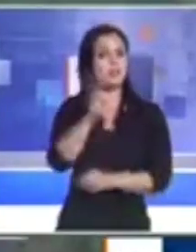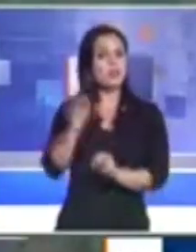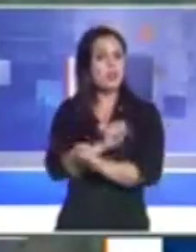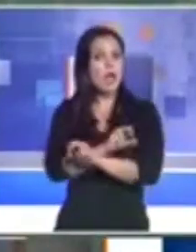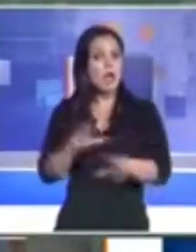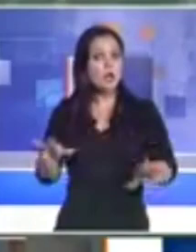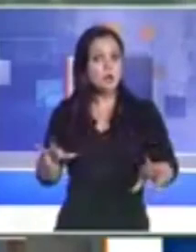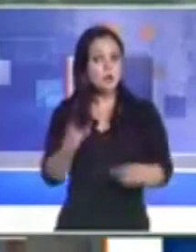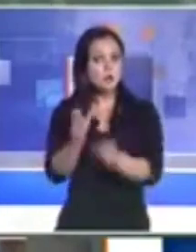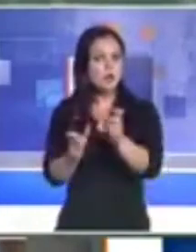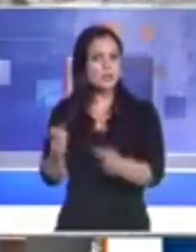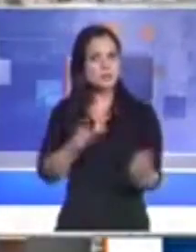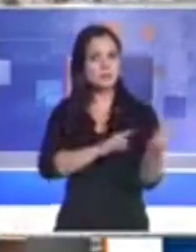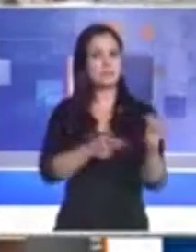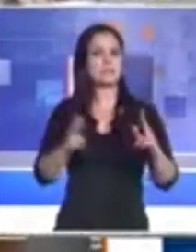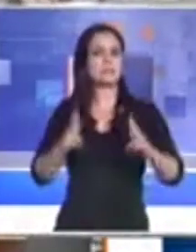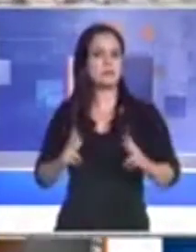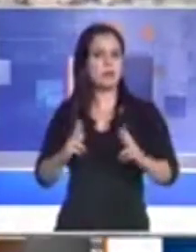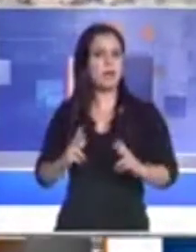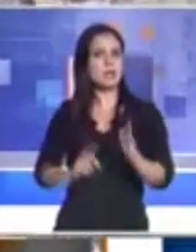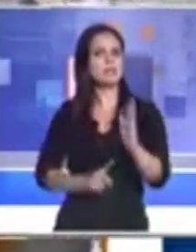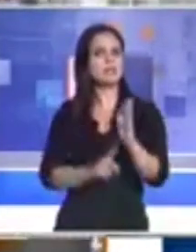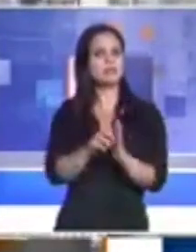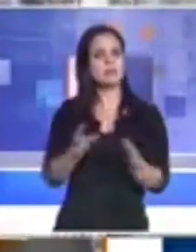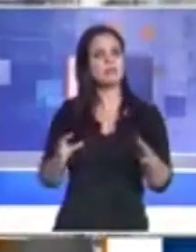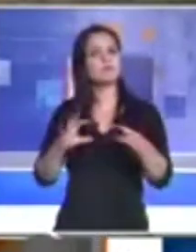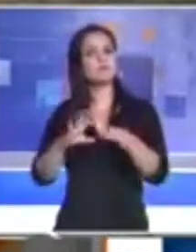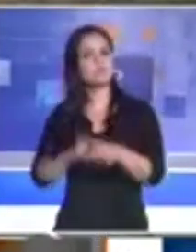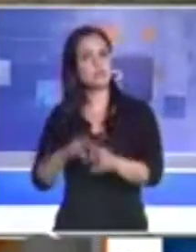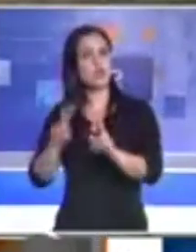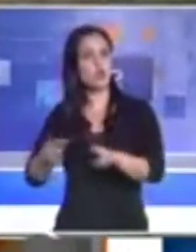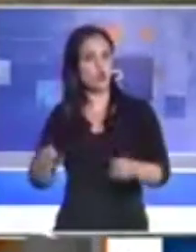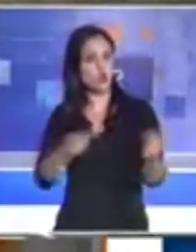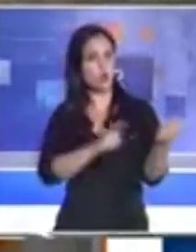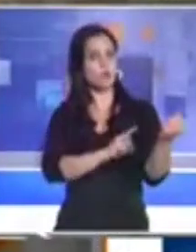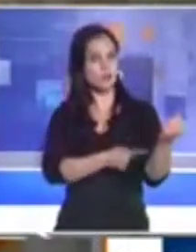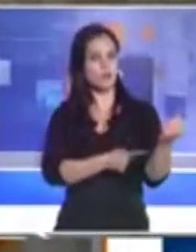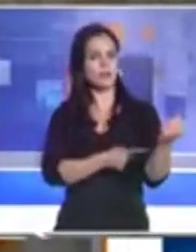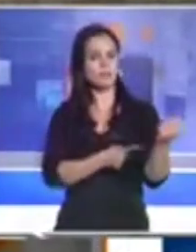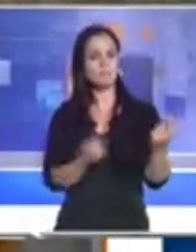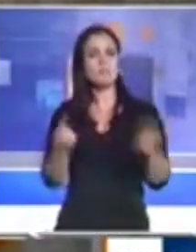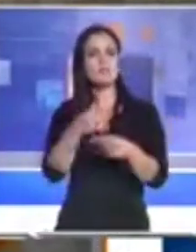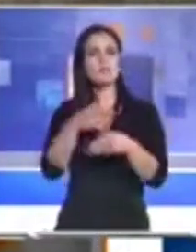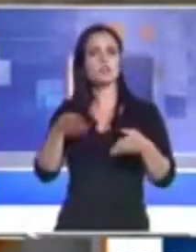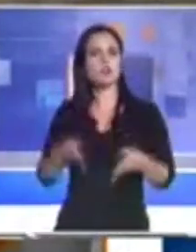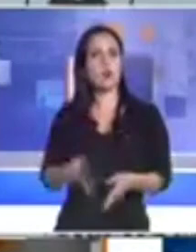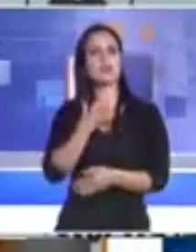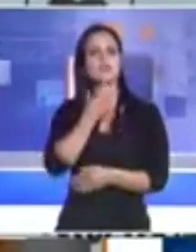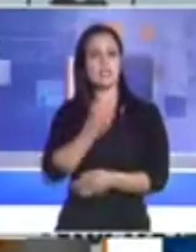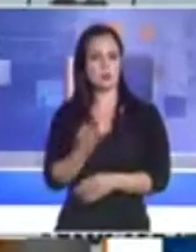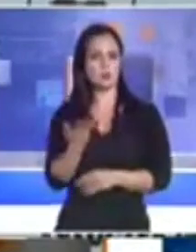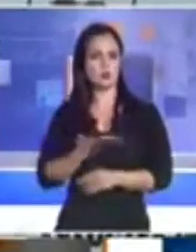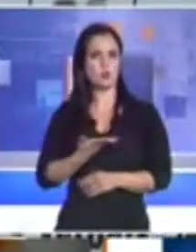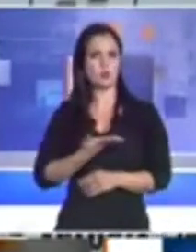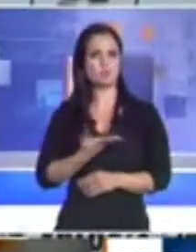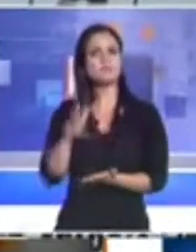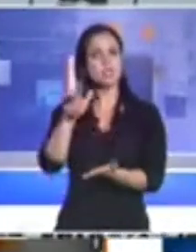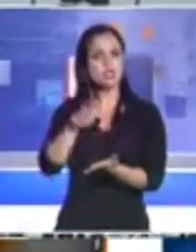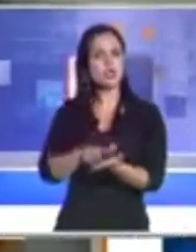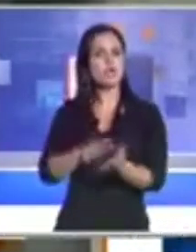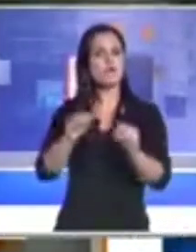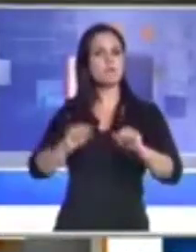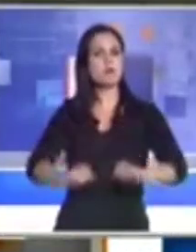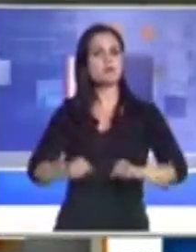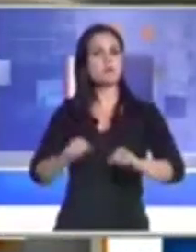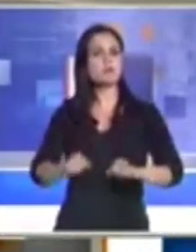i potentini speravano che il risultato avrebbe inciso sul tema caldo dei controlli nel capoluogo ora sono rimasti delusi confermata la